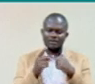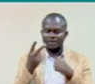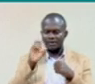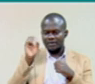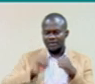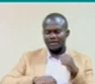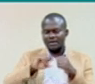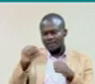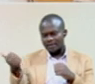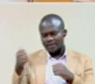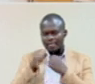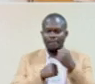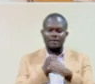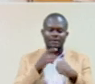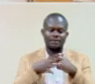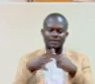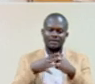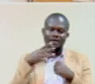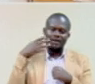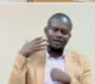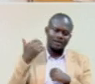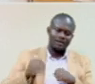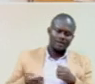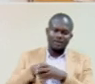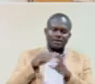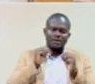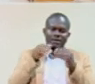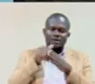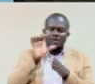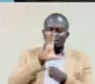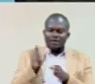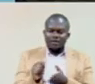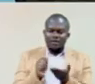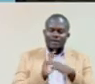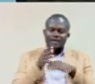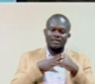n'ibindi. Mu gihumbi kimwe 1995 umubare w'abagore bari mu nteko ishinga amategeko muri Afurika bari